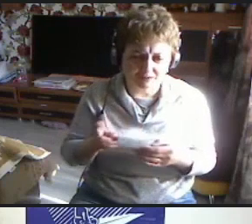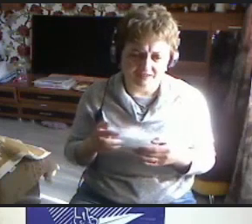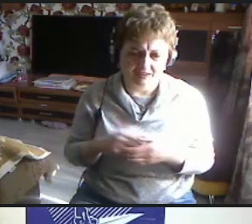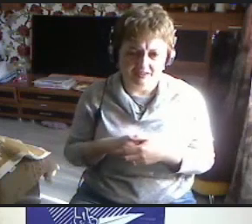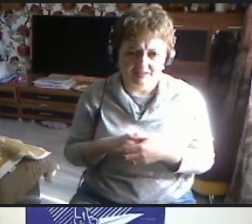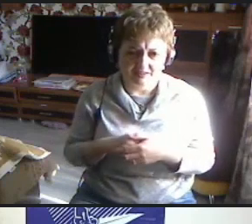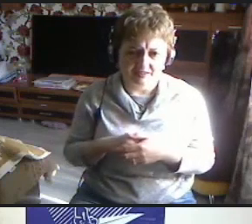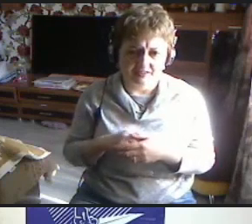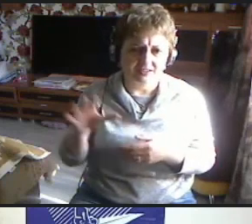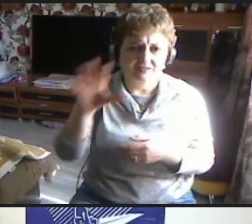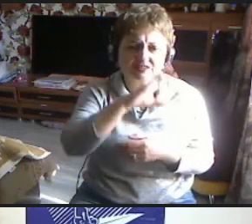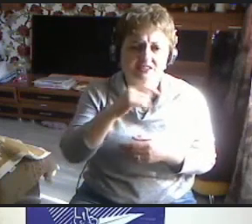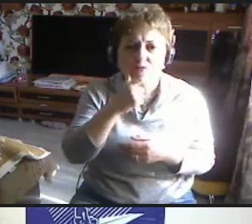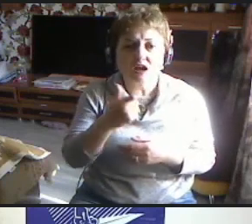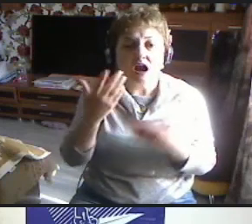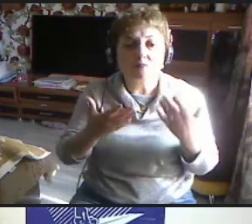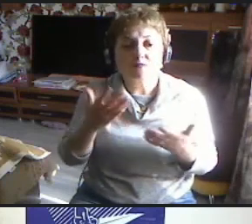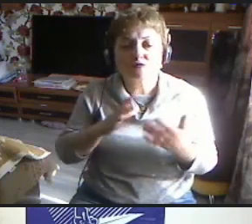Может быть, это будет какой-то,